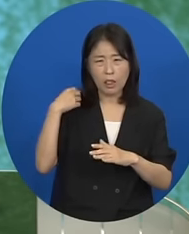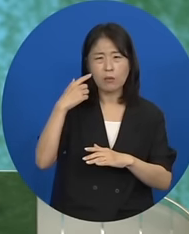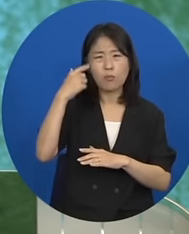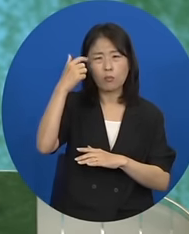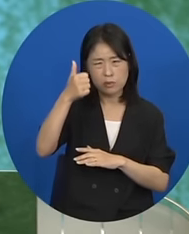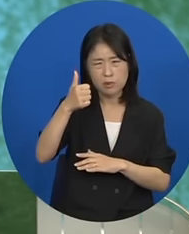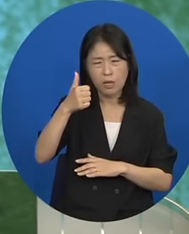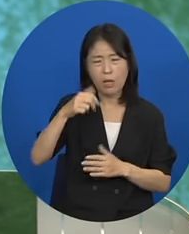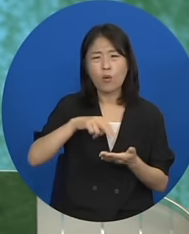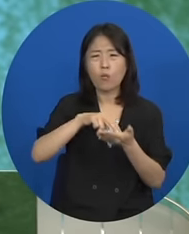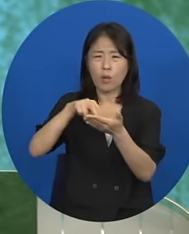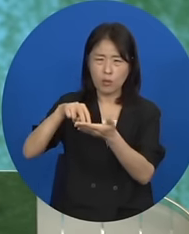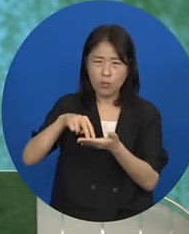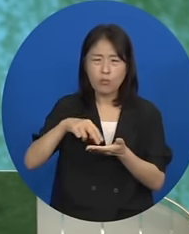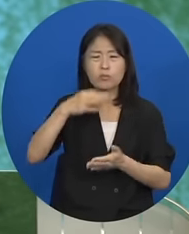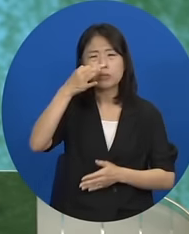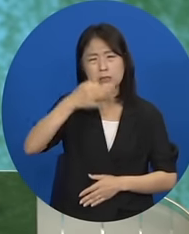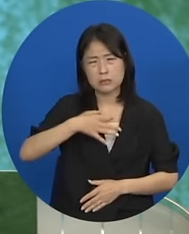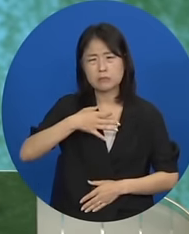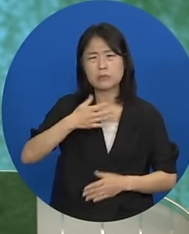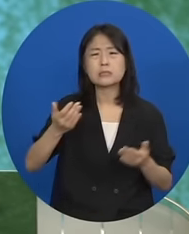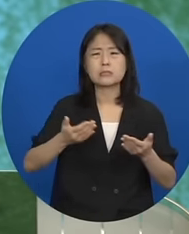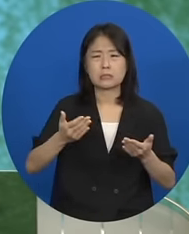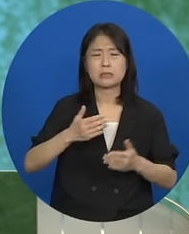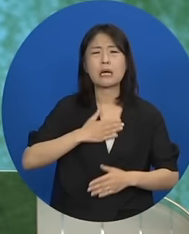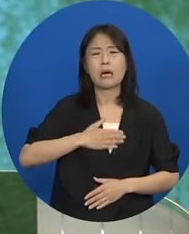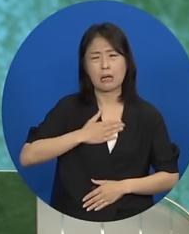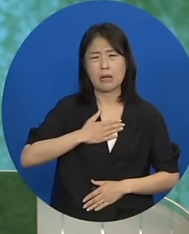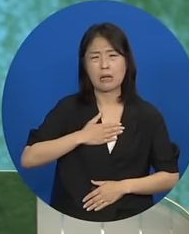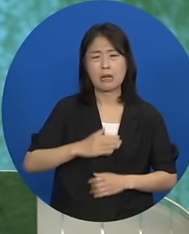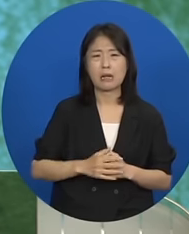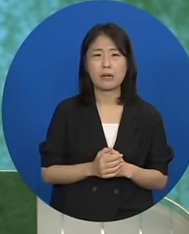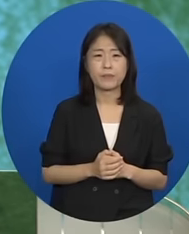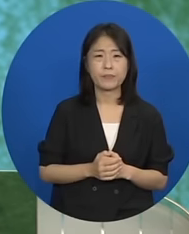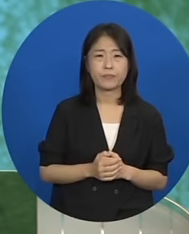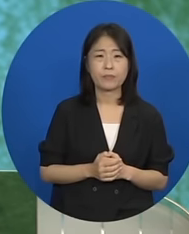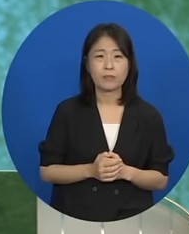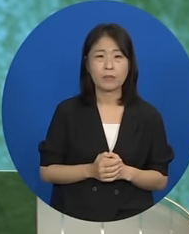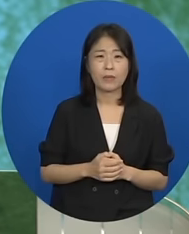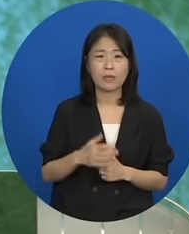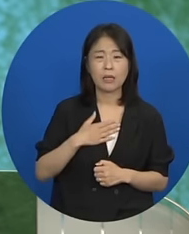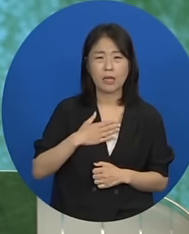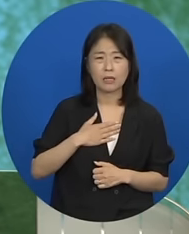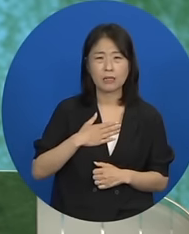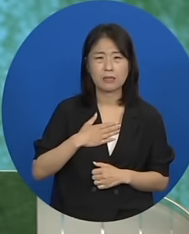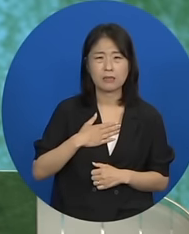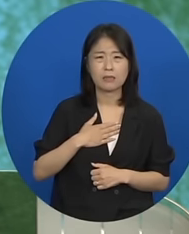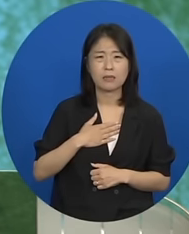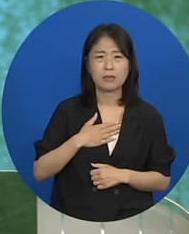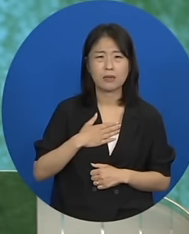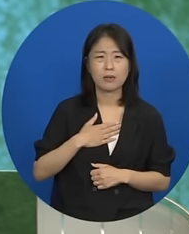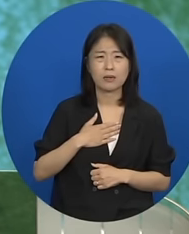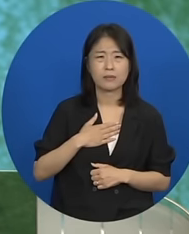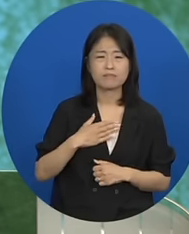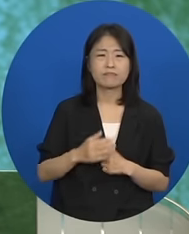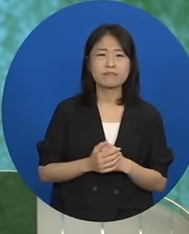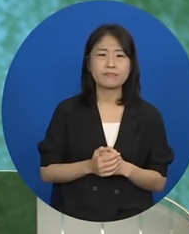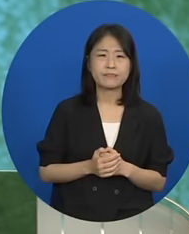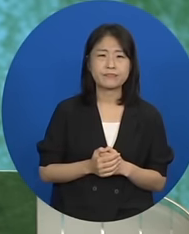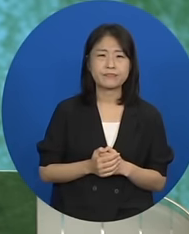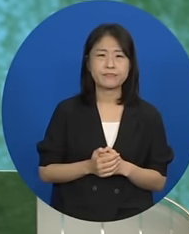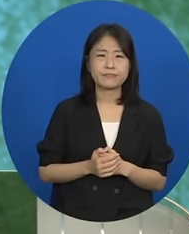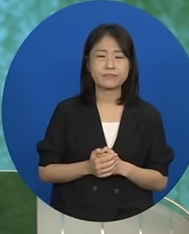그분의 마음을 이해할 수가 있었습니다 그래서 누군가가 도와달라고 하면 남의일 같지가 않아요 저의 예전에 그